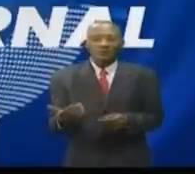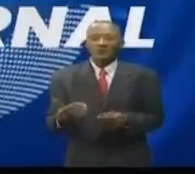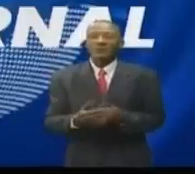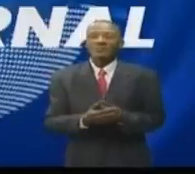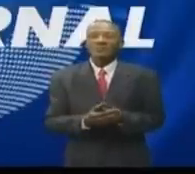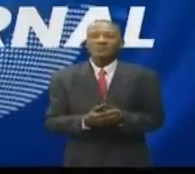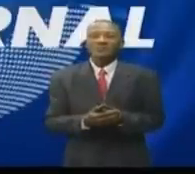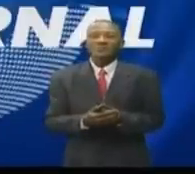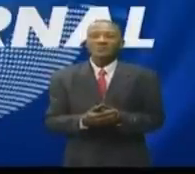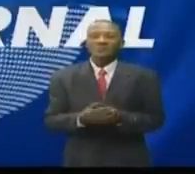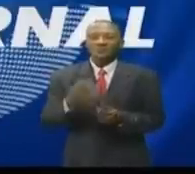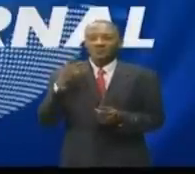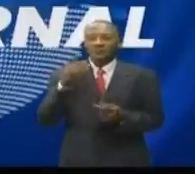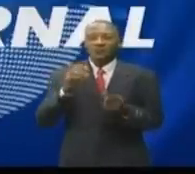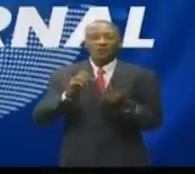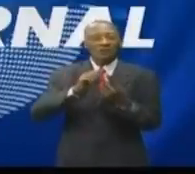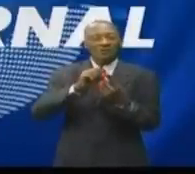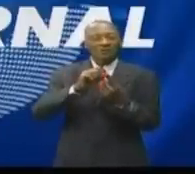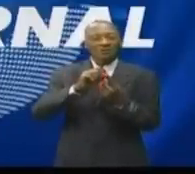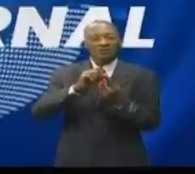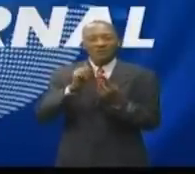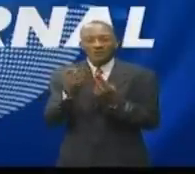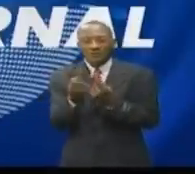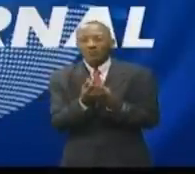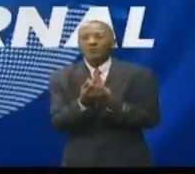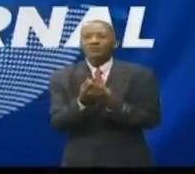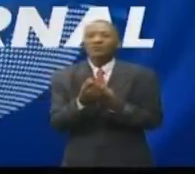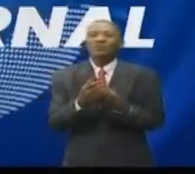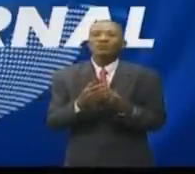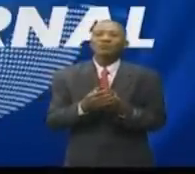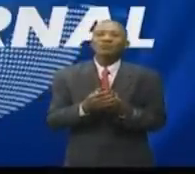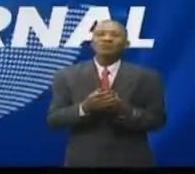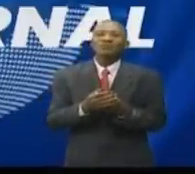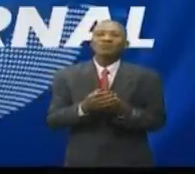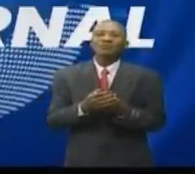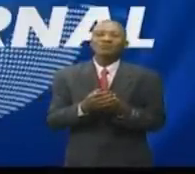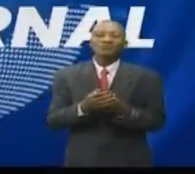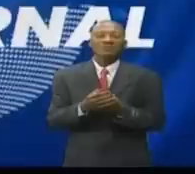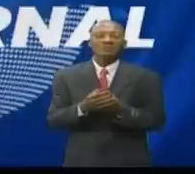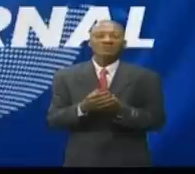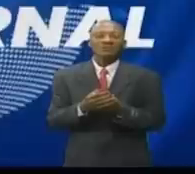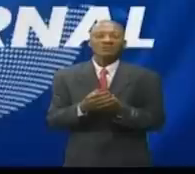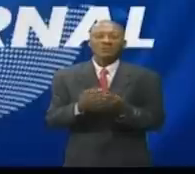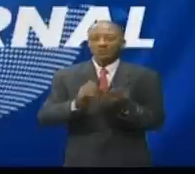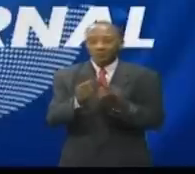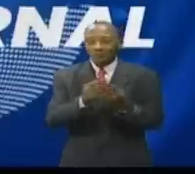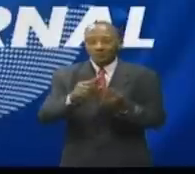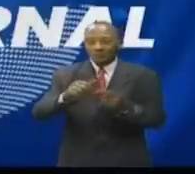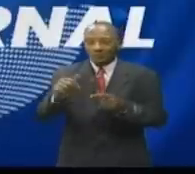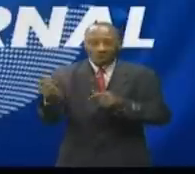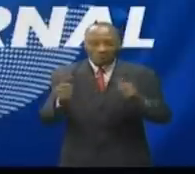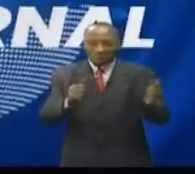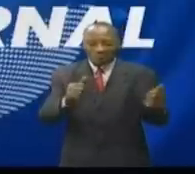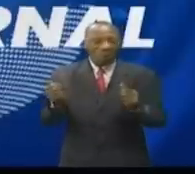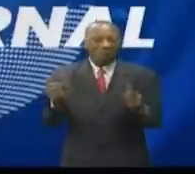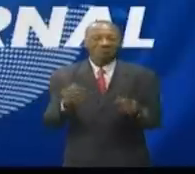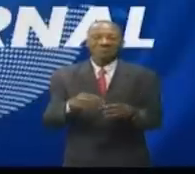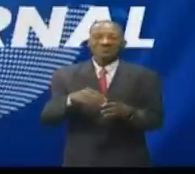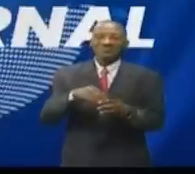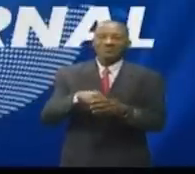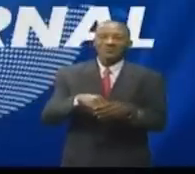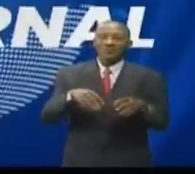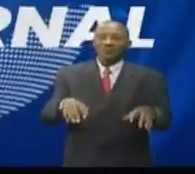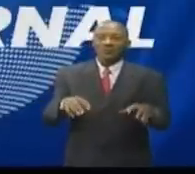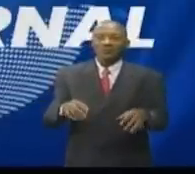qui perturbe aussi le côté entrepreneurial de jeunes selon le PCA de l'Université Congo. Ce dernier a exprimé sa